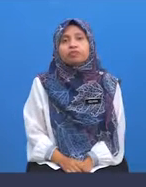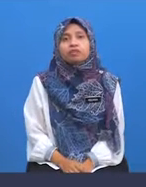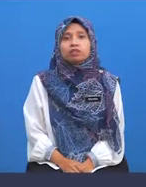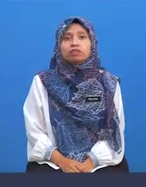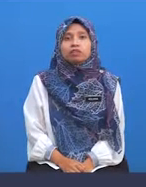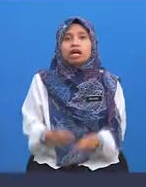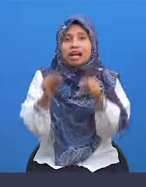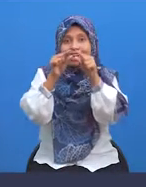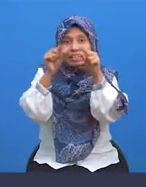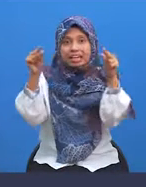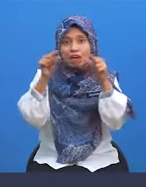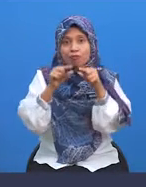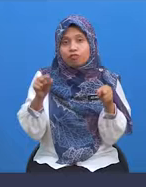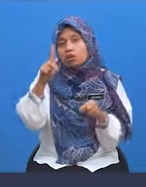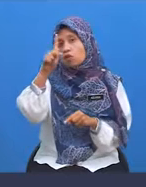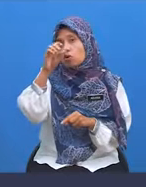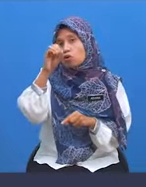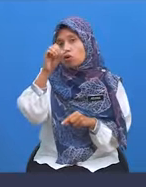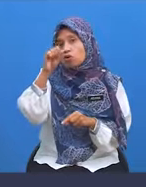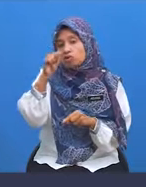Graf cos bermula dari 1.